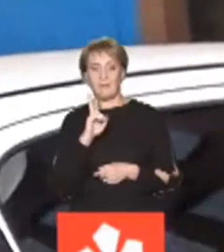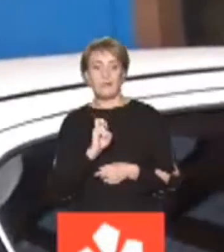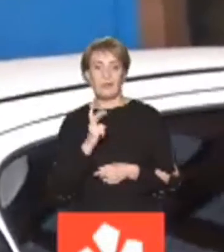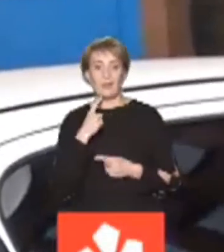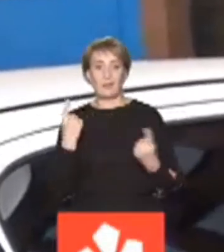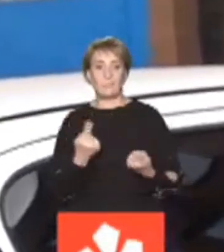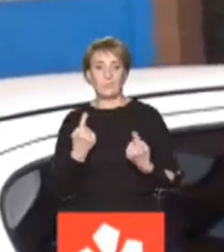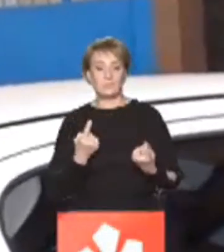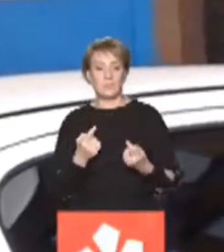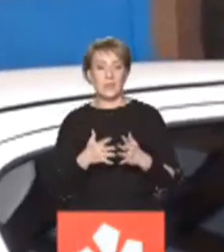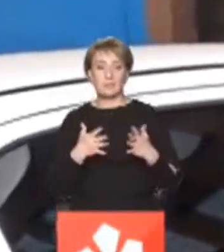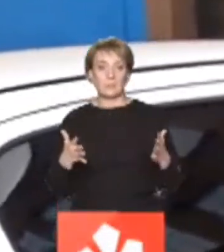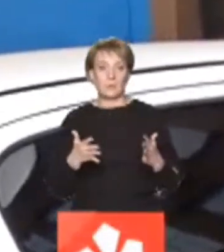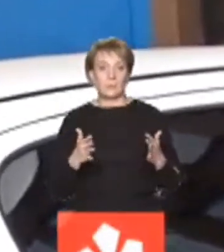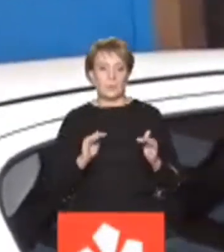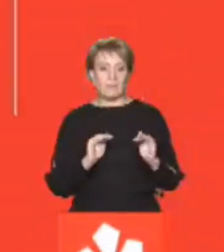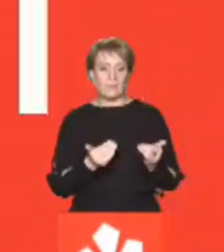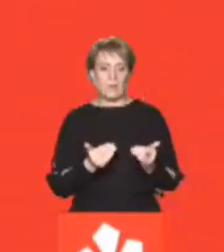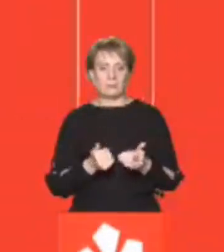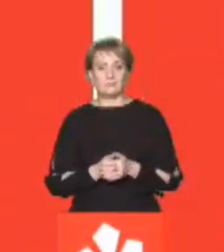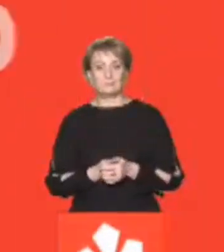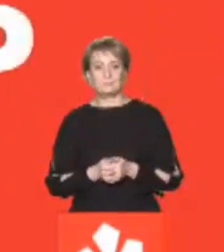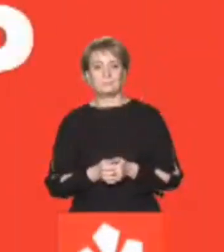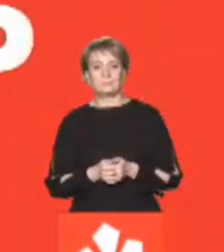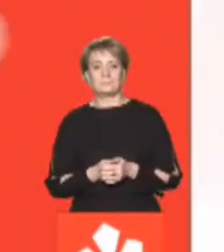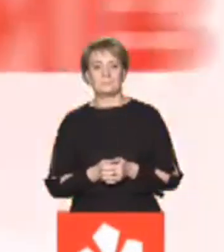конечно же. Я думаю, не больше минималки.